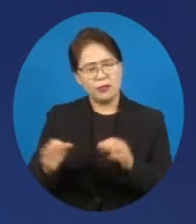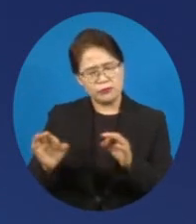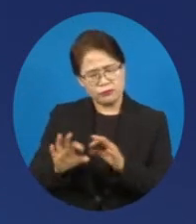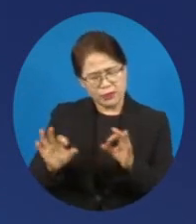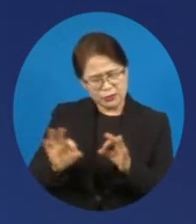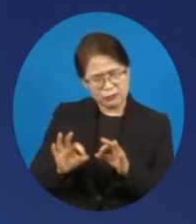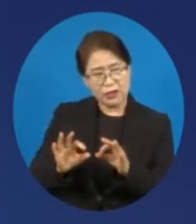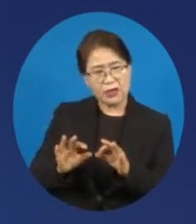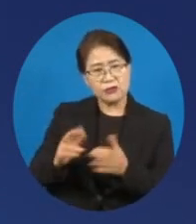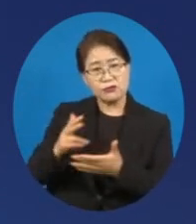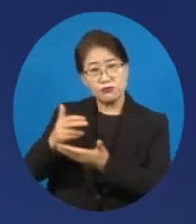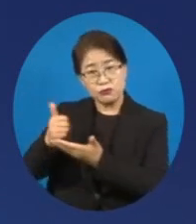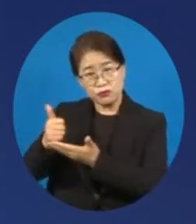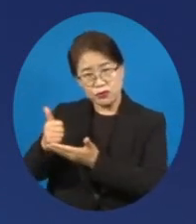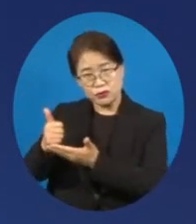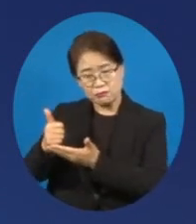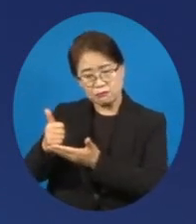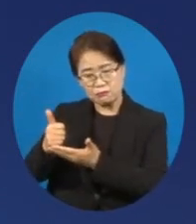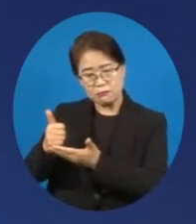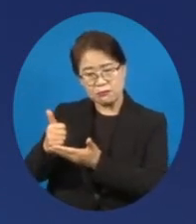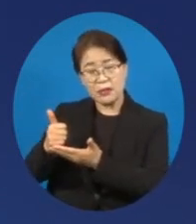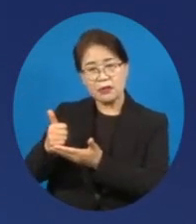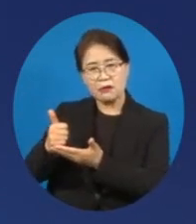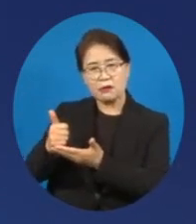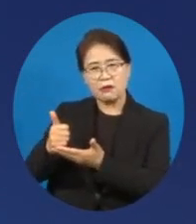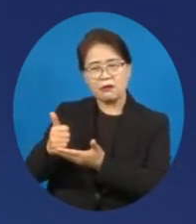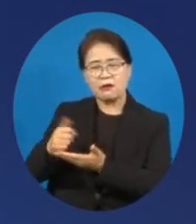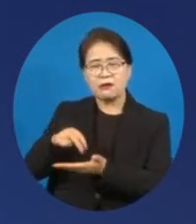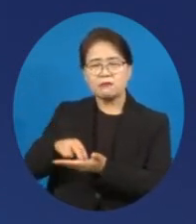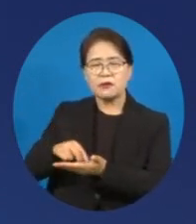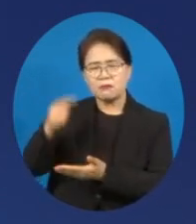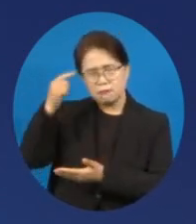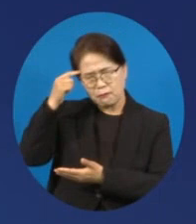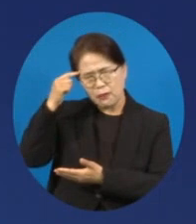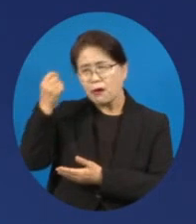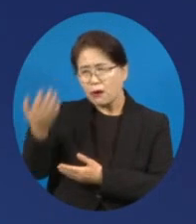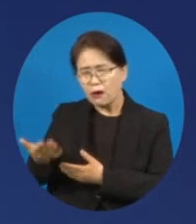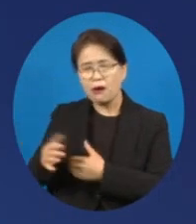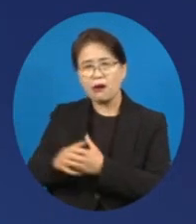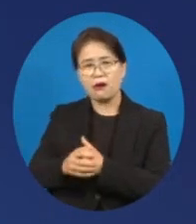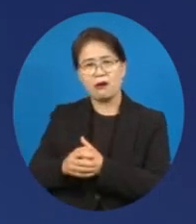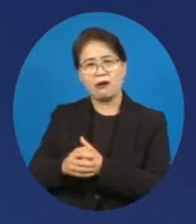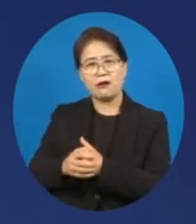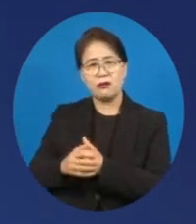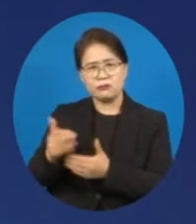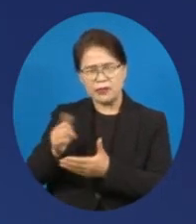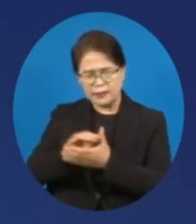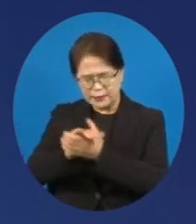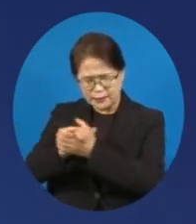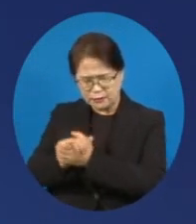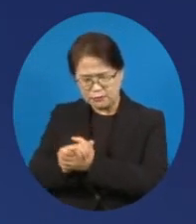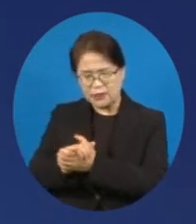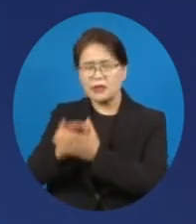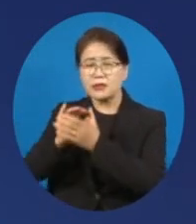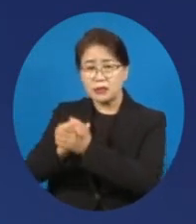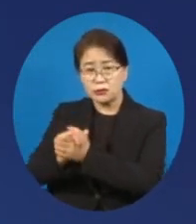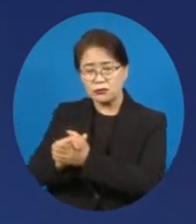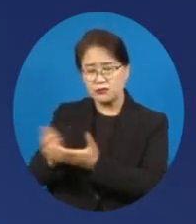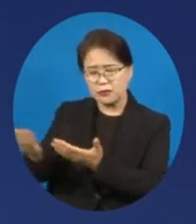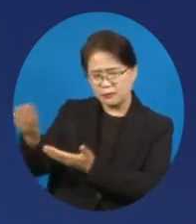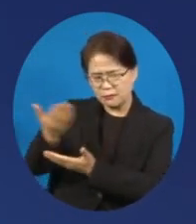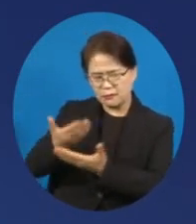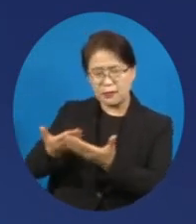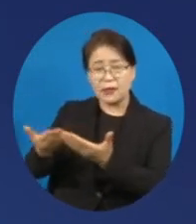순간마다 주님이라면 어떻게 하셨을까라는 질문을 던지고 주님과 친밀한 사귐 가운데 살아가는